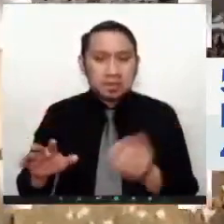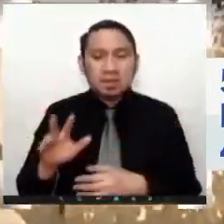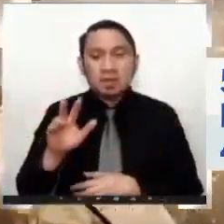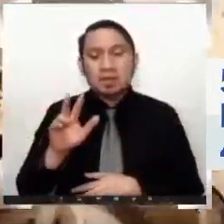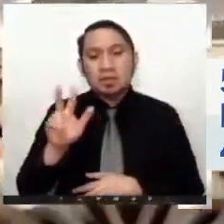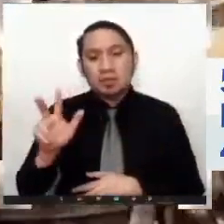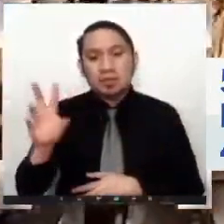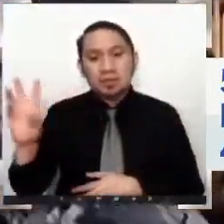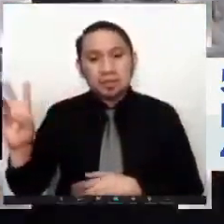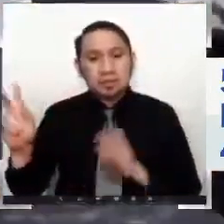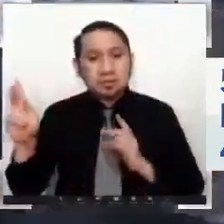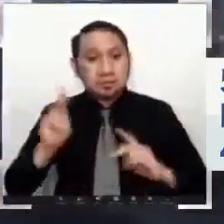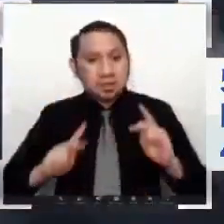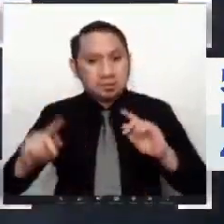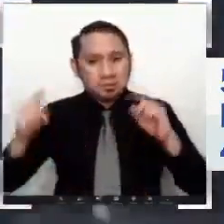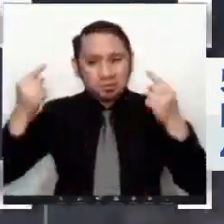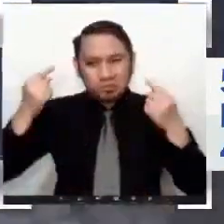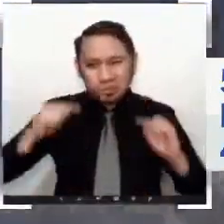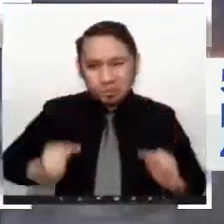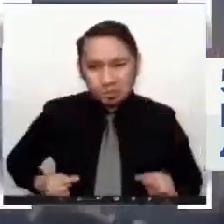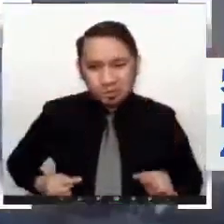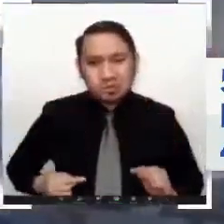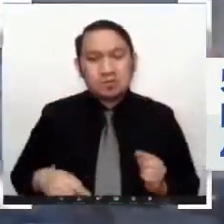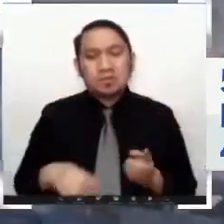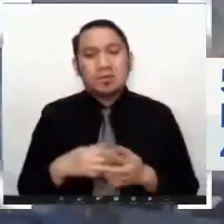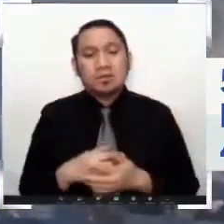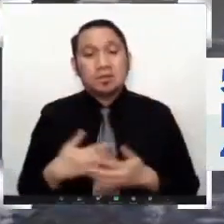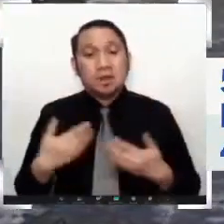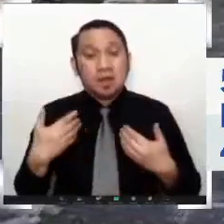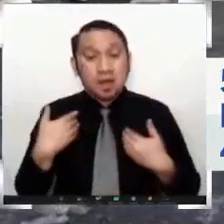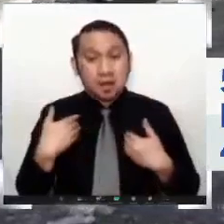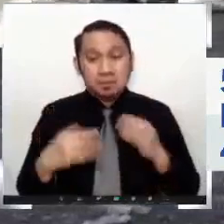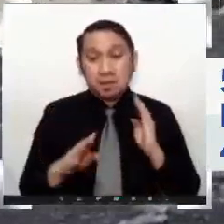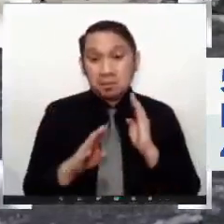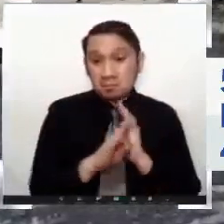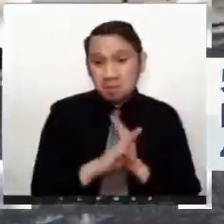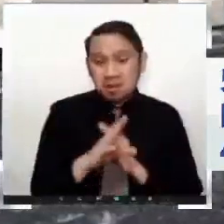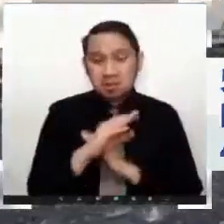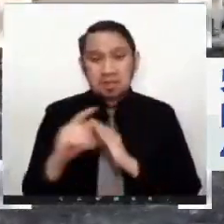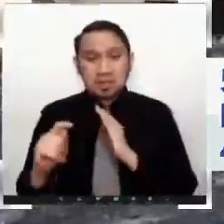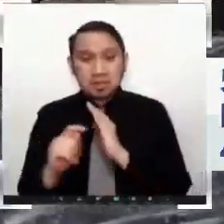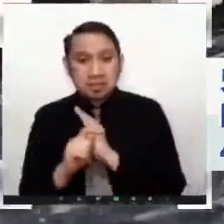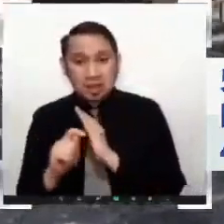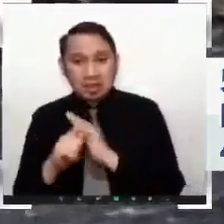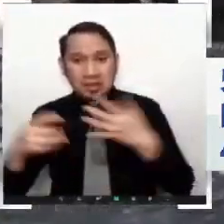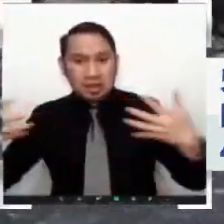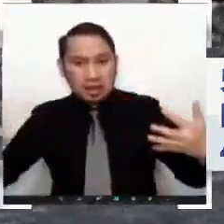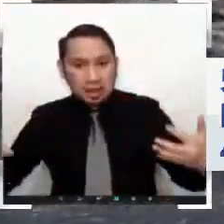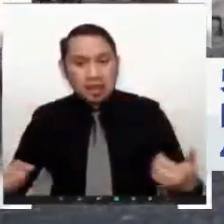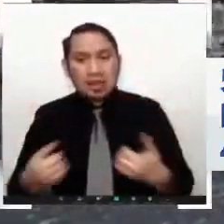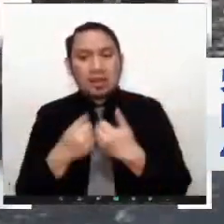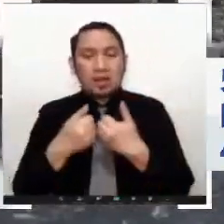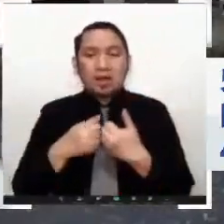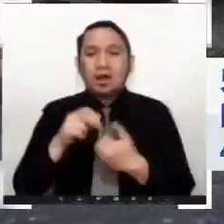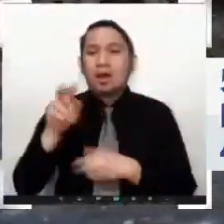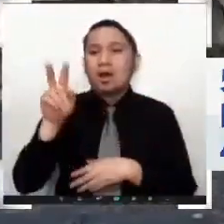sugatan. Ayon sa ulat, may bus at truck na nagsalpukan kaya nagkasunog at may saksi raw na